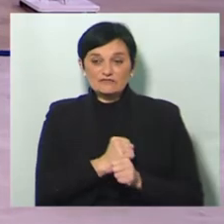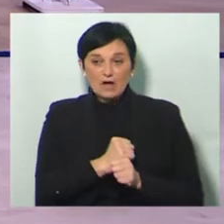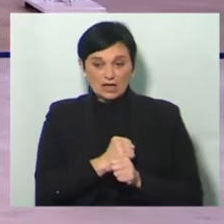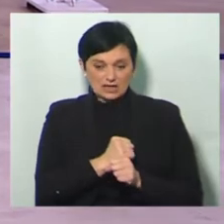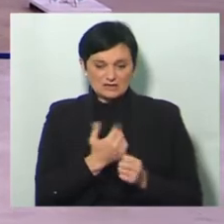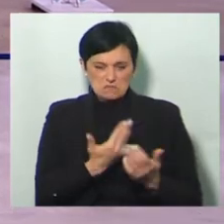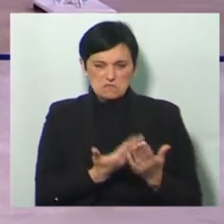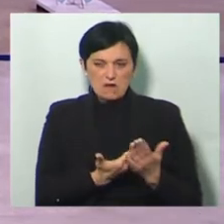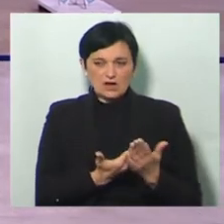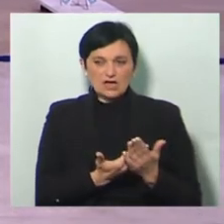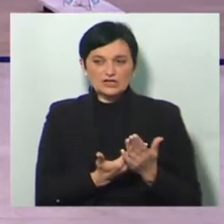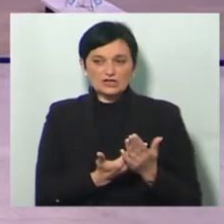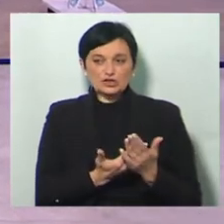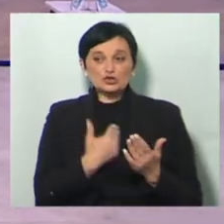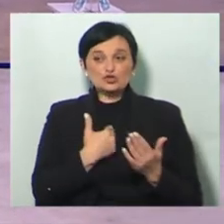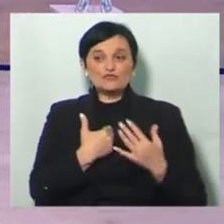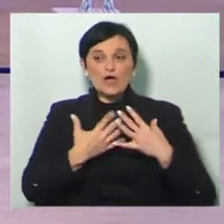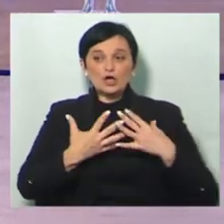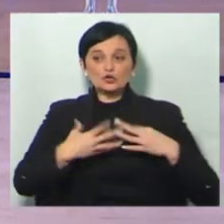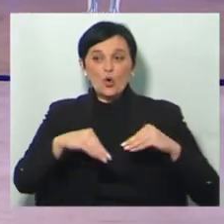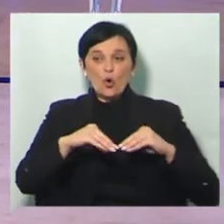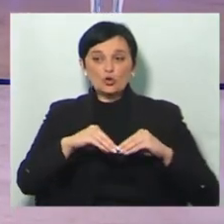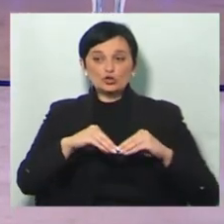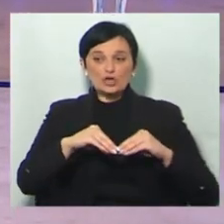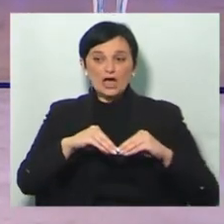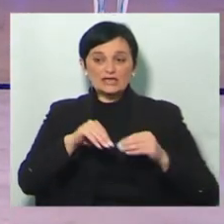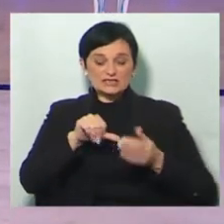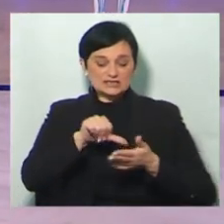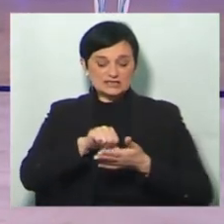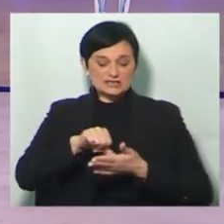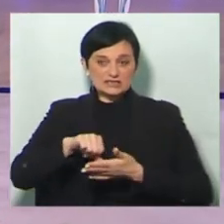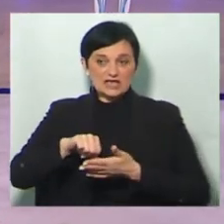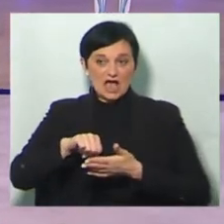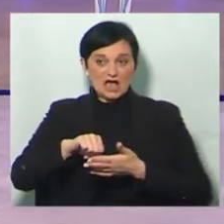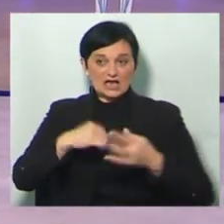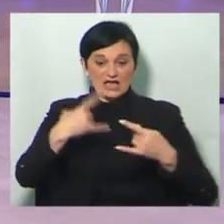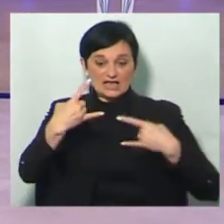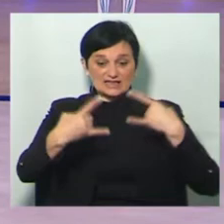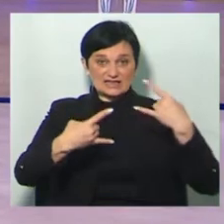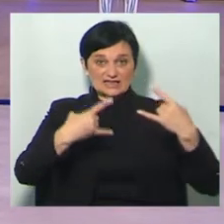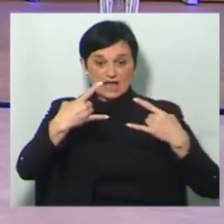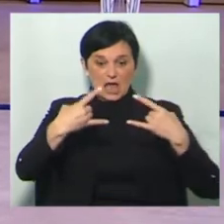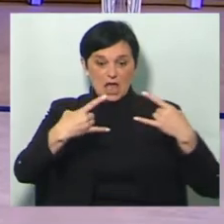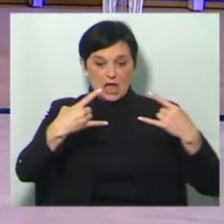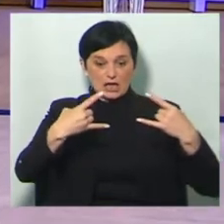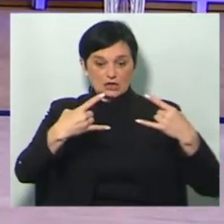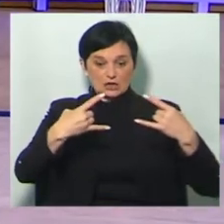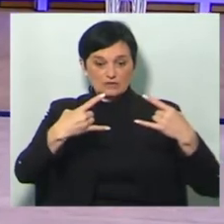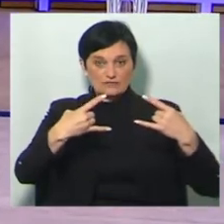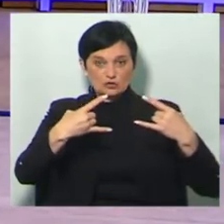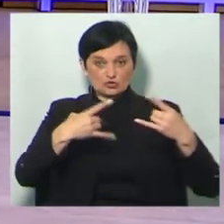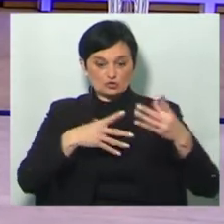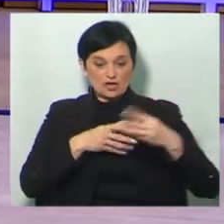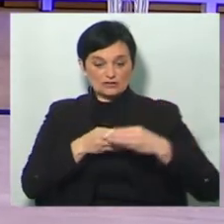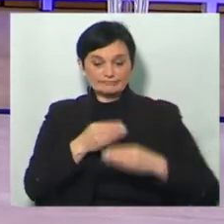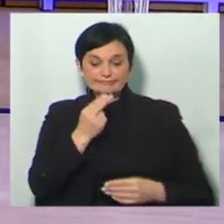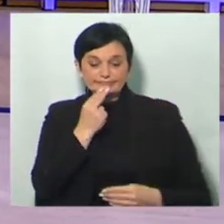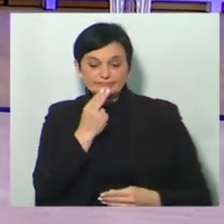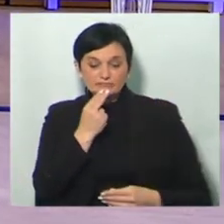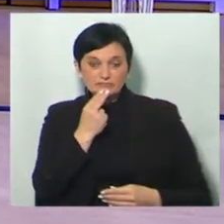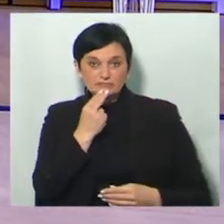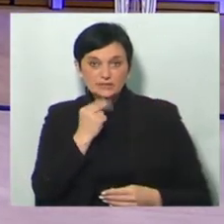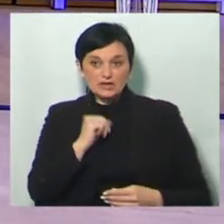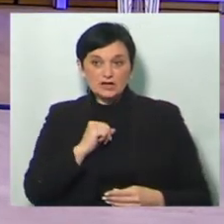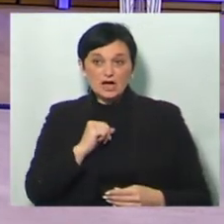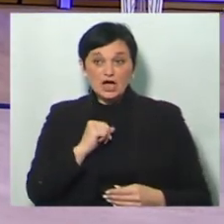როდესაც მაგალითად ჩვენს ოჯახის წევრებს ტელევიზორთან ერთად მივართმევთ საკვებს.